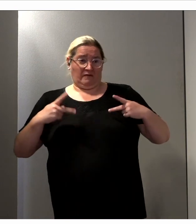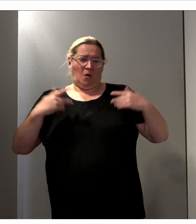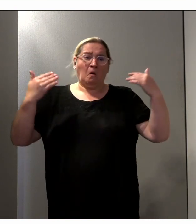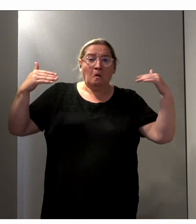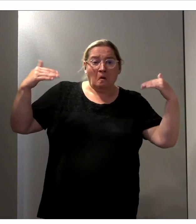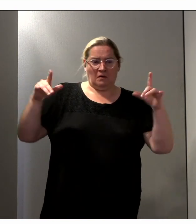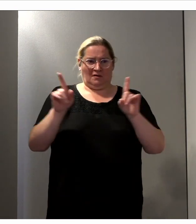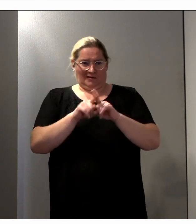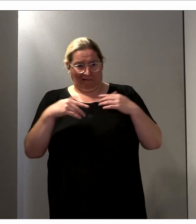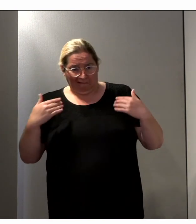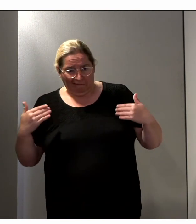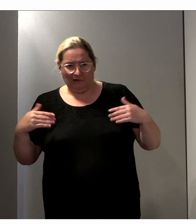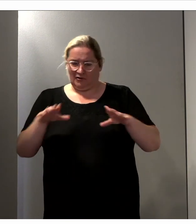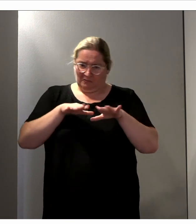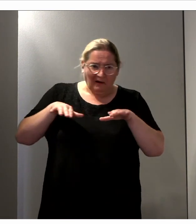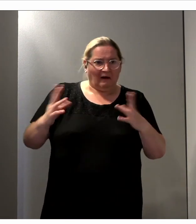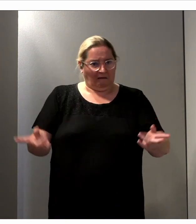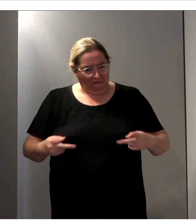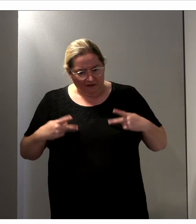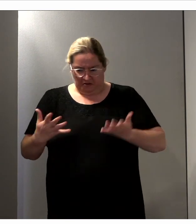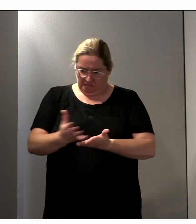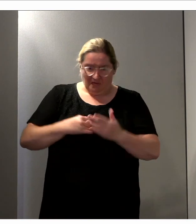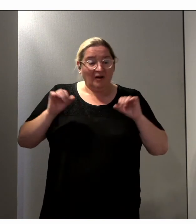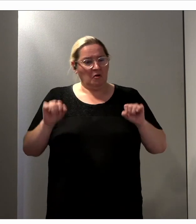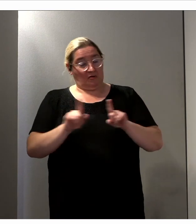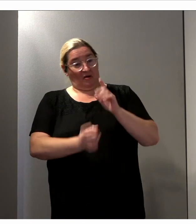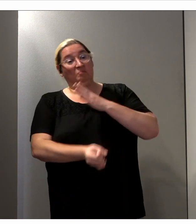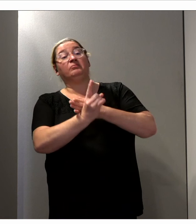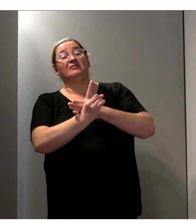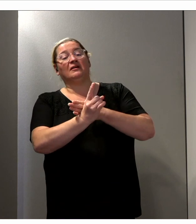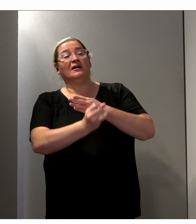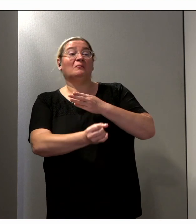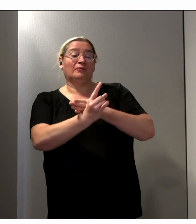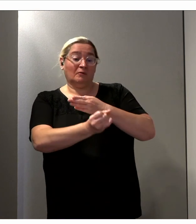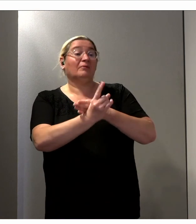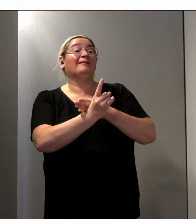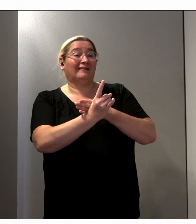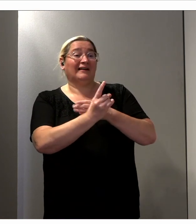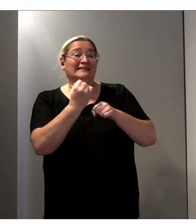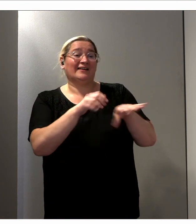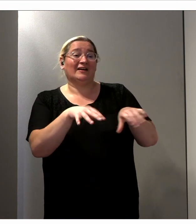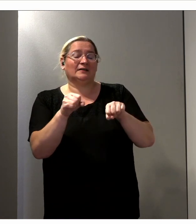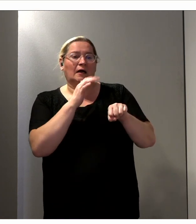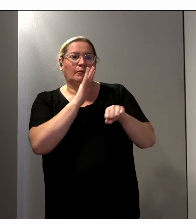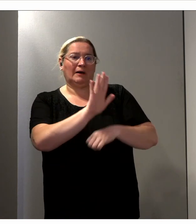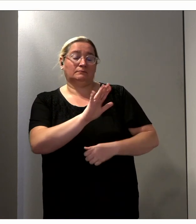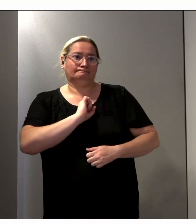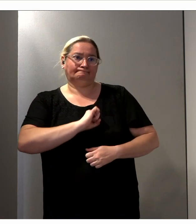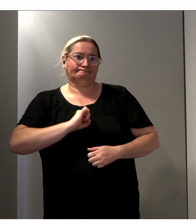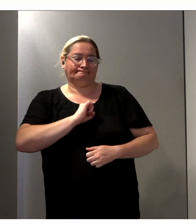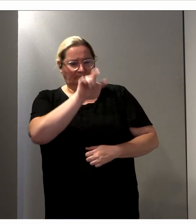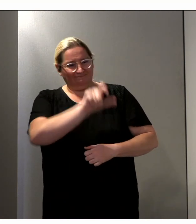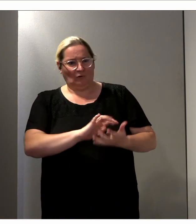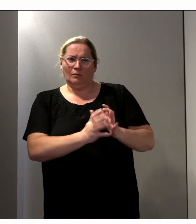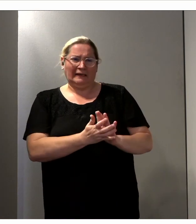On sort des clous. Mais oui, c'est ça. Mince, tu sors des clous. Donc on ne peut pas t'embaucher. On ne peut pas travailler ensemble. C'est trop